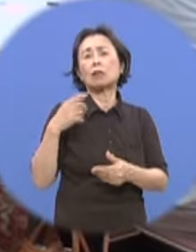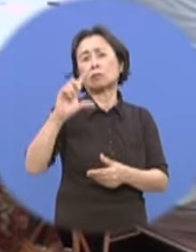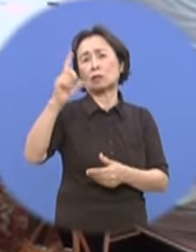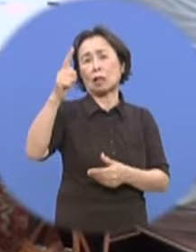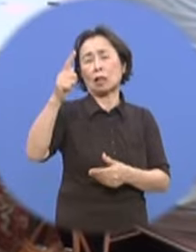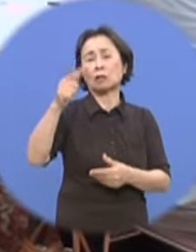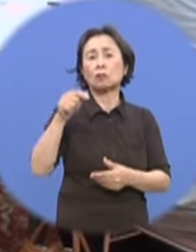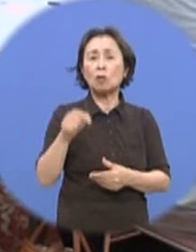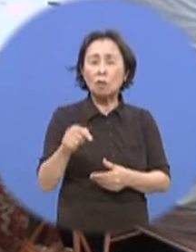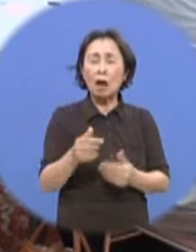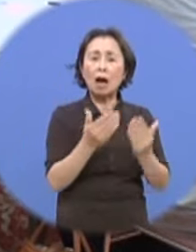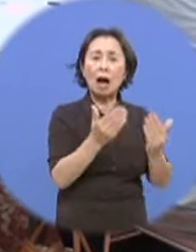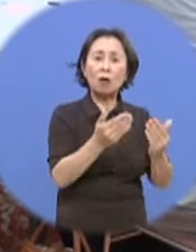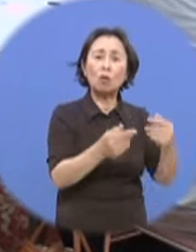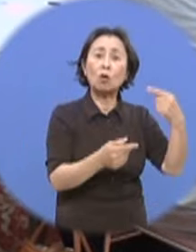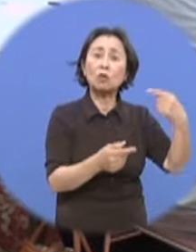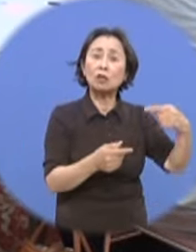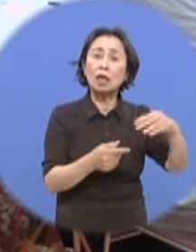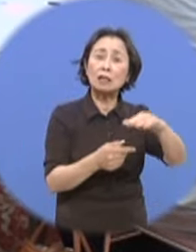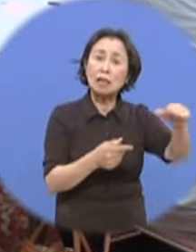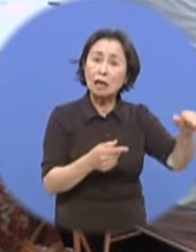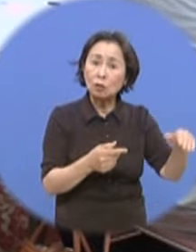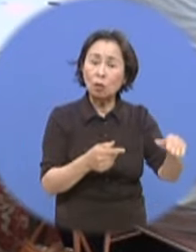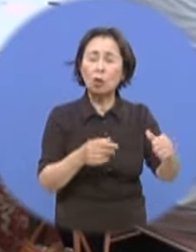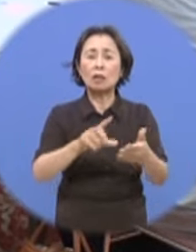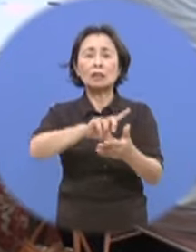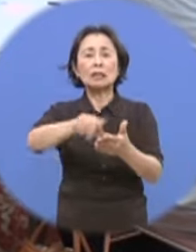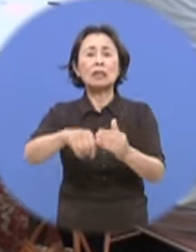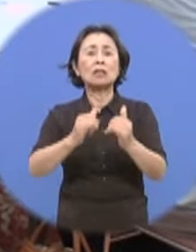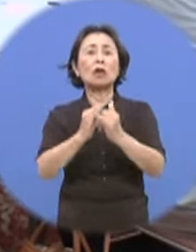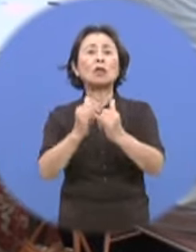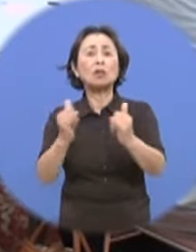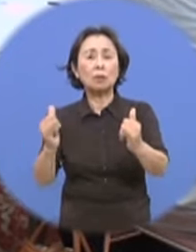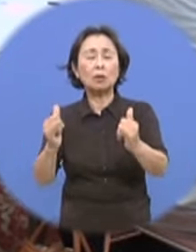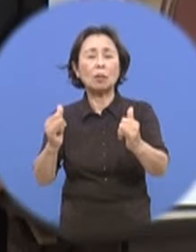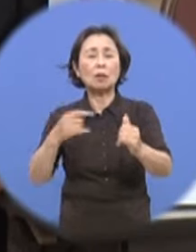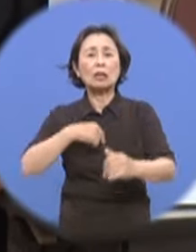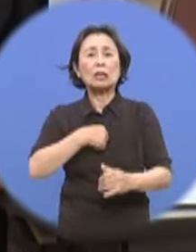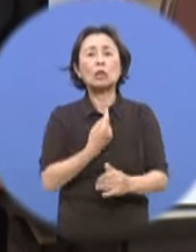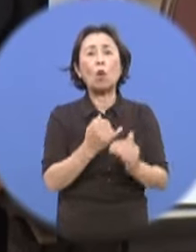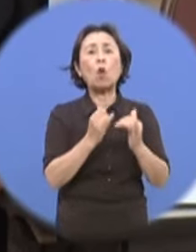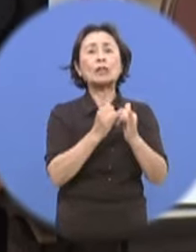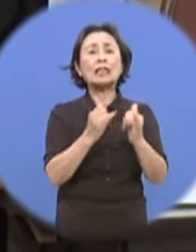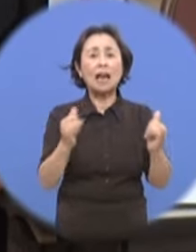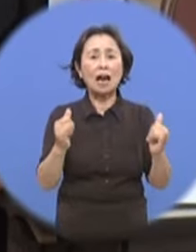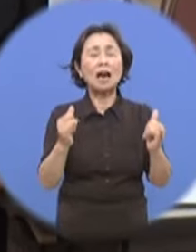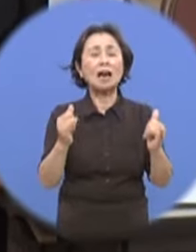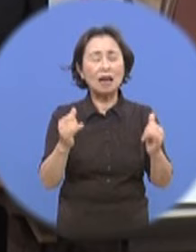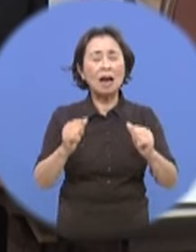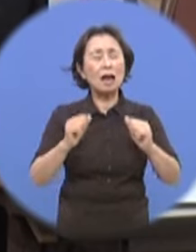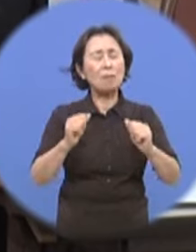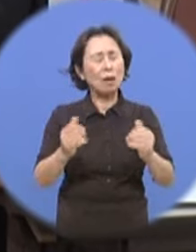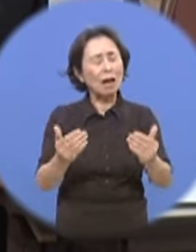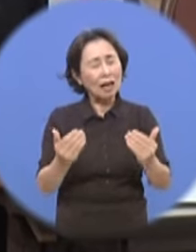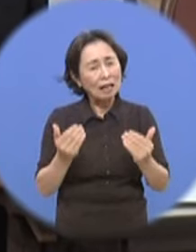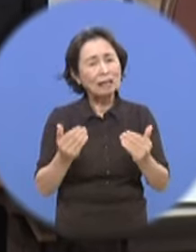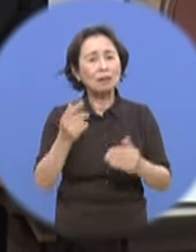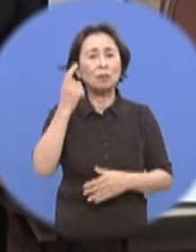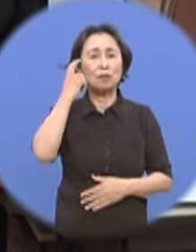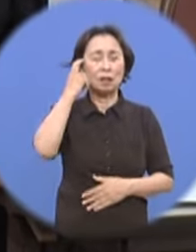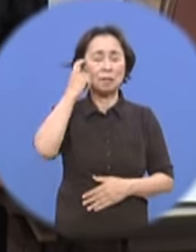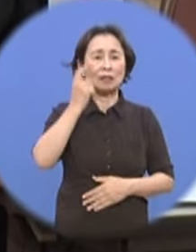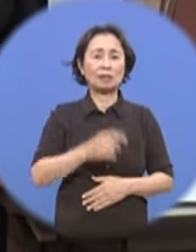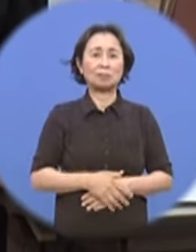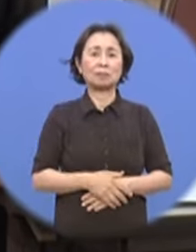はやはり学校の先生方と地域の皆さんそのまそれぞれの当事者が頑張っていかなけばいけないところかなという風に思うんです